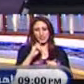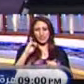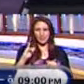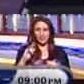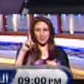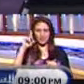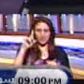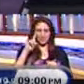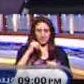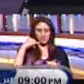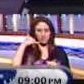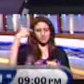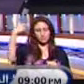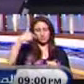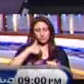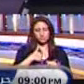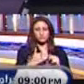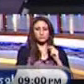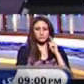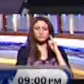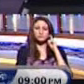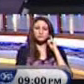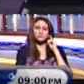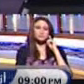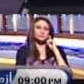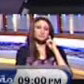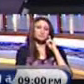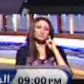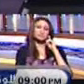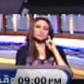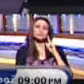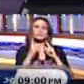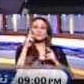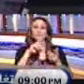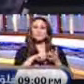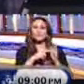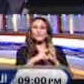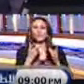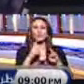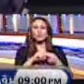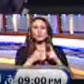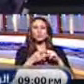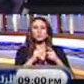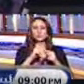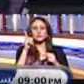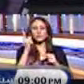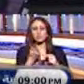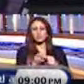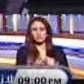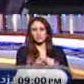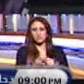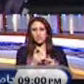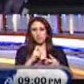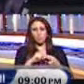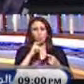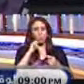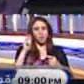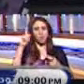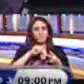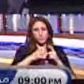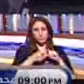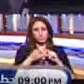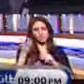استاذ نبيل اهلا بيك يا فندم. خير يا دكتور عمرو. اهلا بيك. ايه يا فندم الوضع في بورسعيد؟ والحقيقة احنا بقالنا كم يوم في حالة